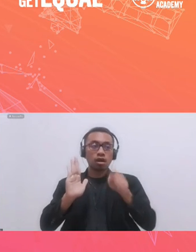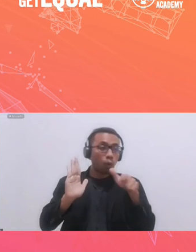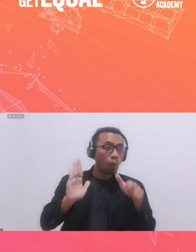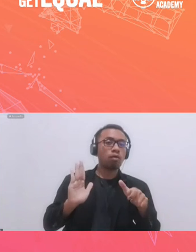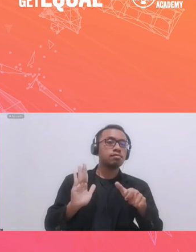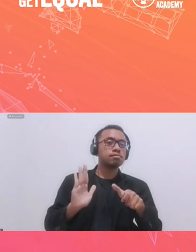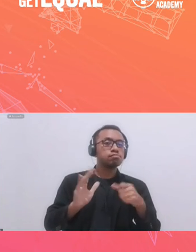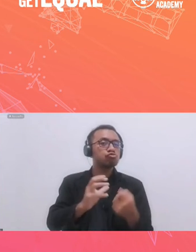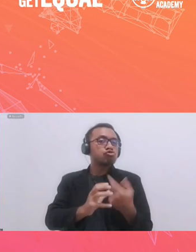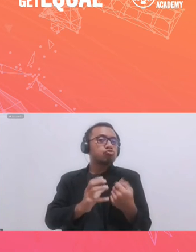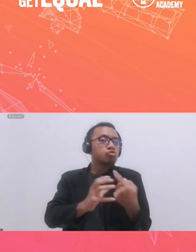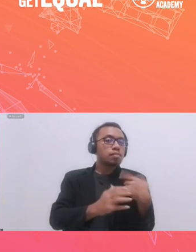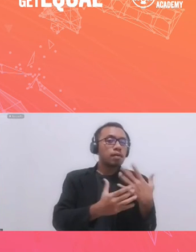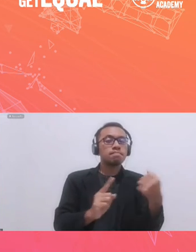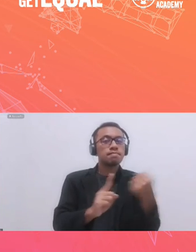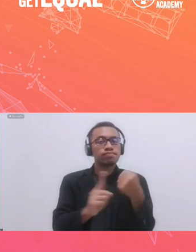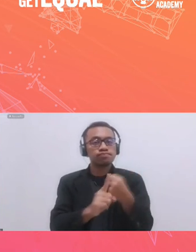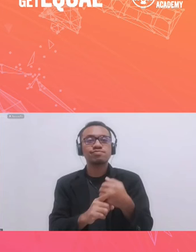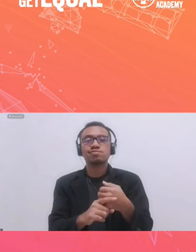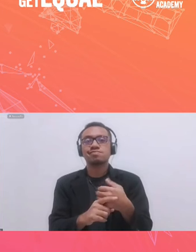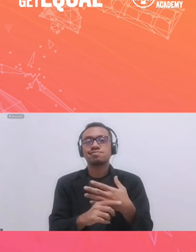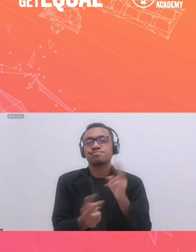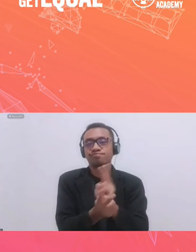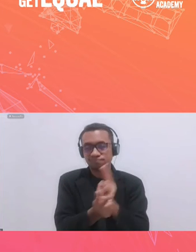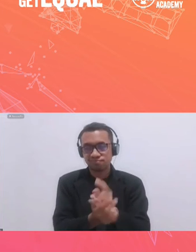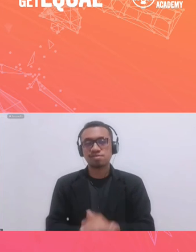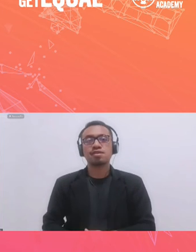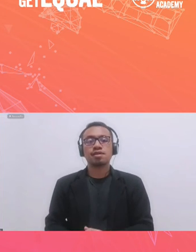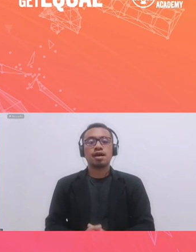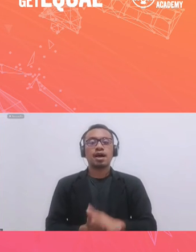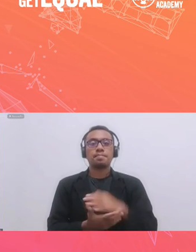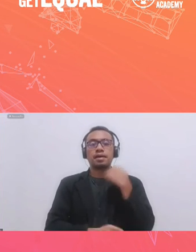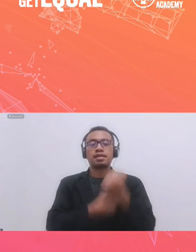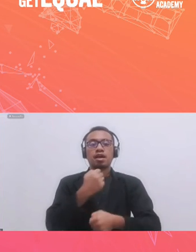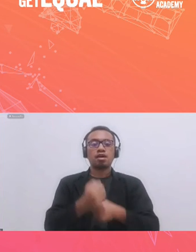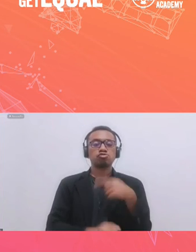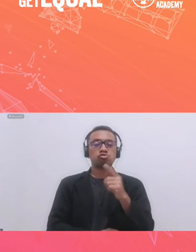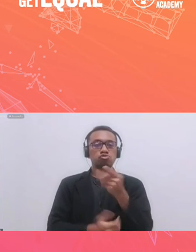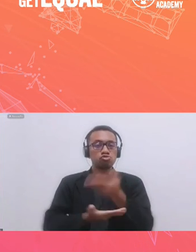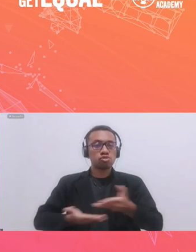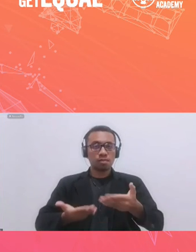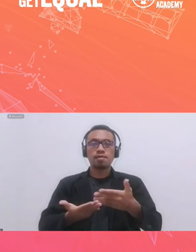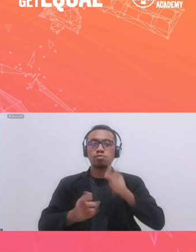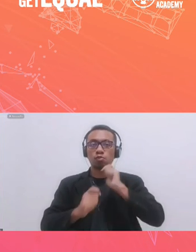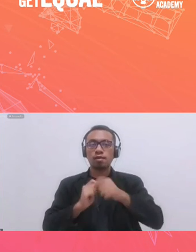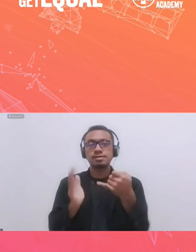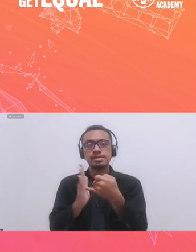untuk melakukan moderasi konten yang terkait dengan hal-hal yang dilarang. Selain itu juga